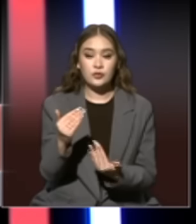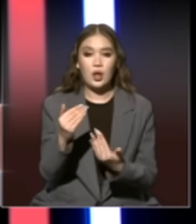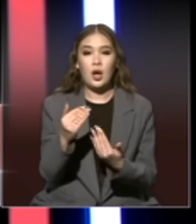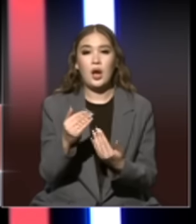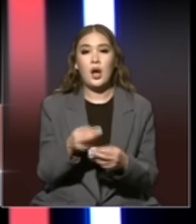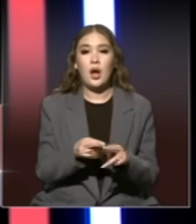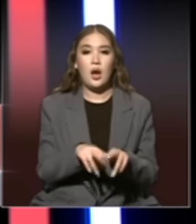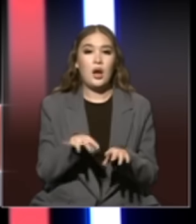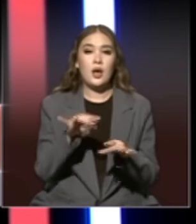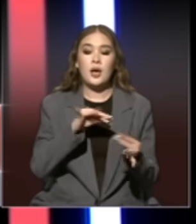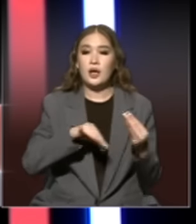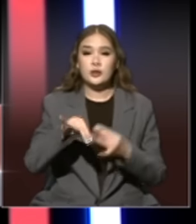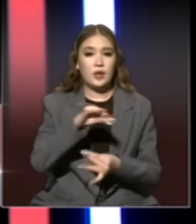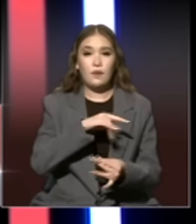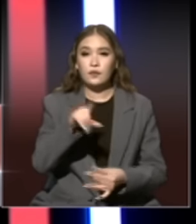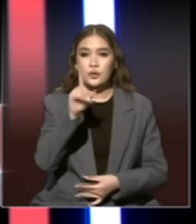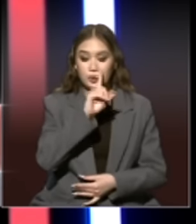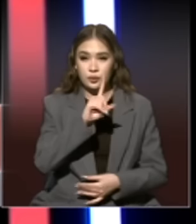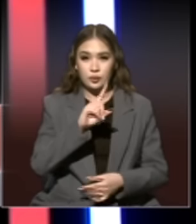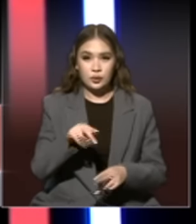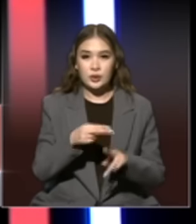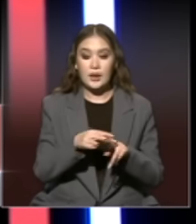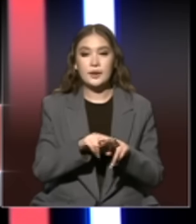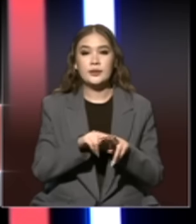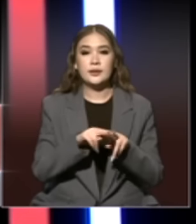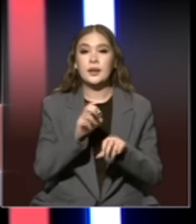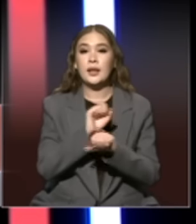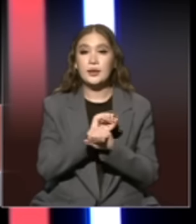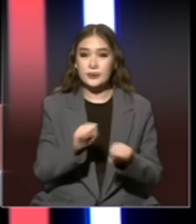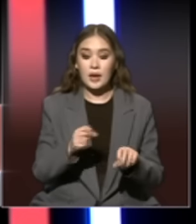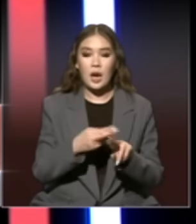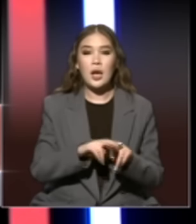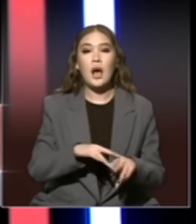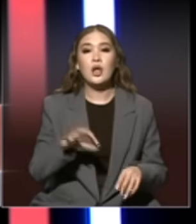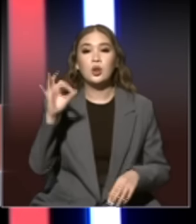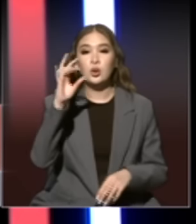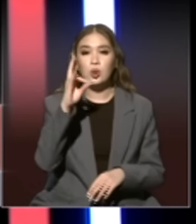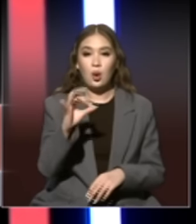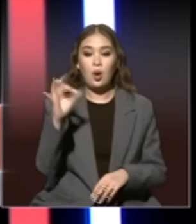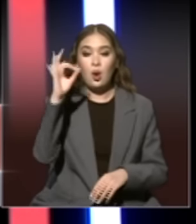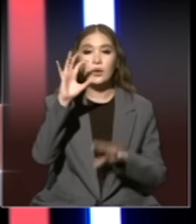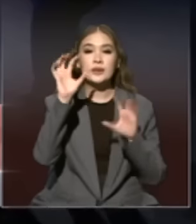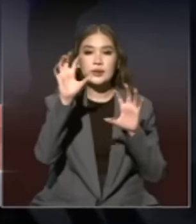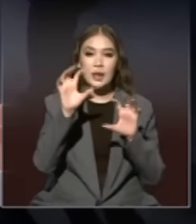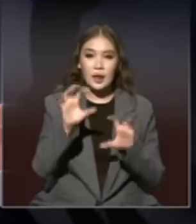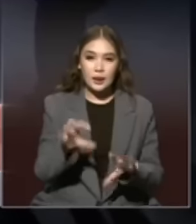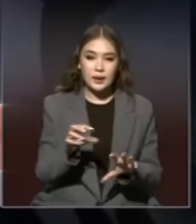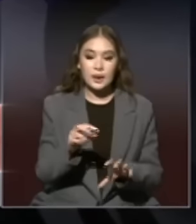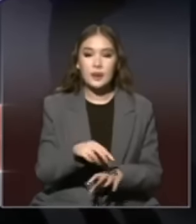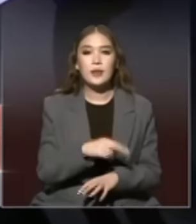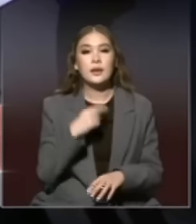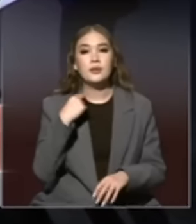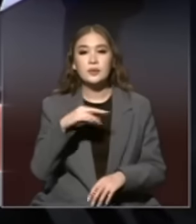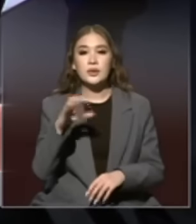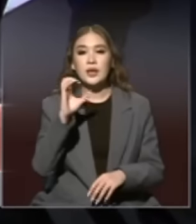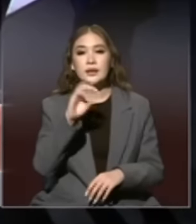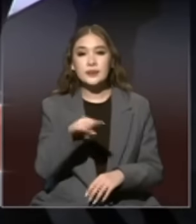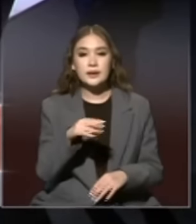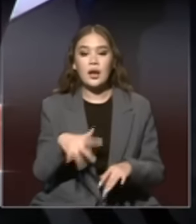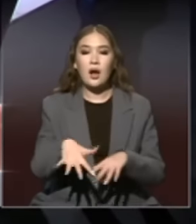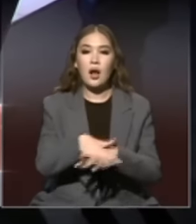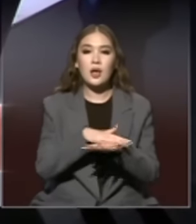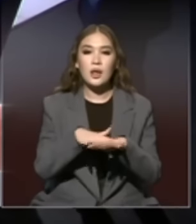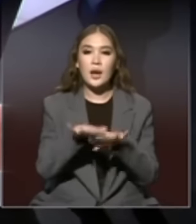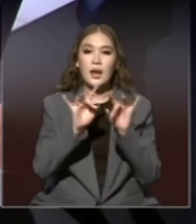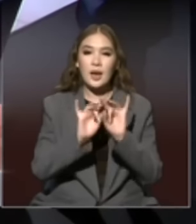талқылаудан аулақпыз. Бастысы осы сот процесіндегі әрбір заң, қылмыстық кодекстің баптарын халыққа түсіндіруіміз